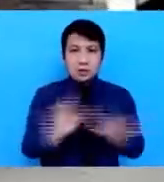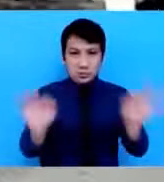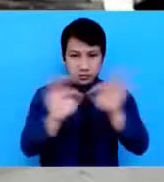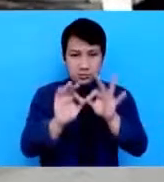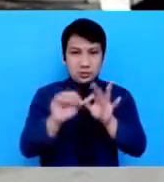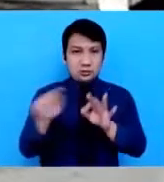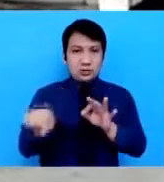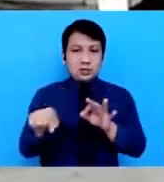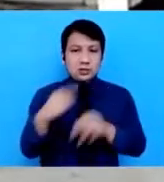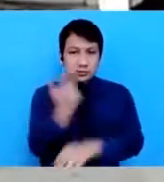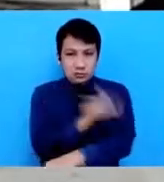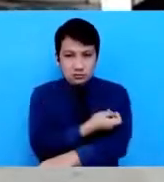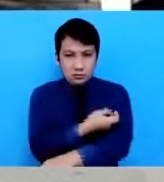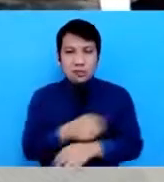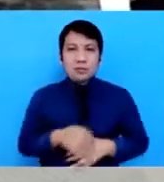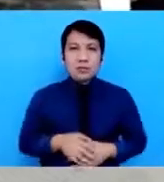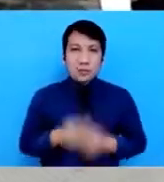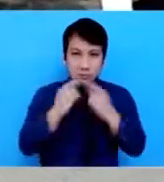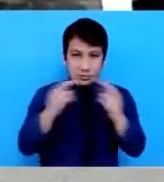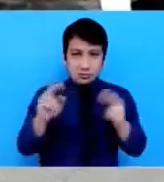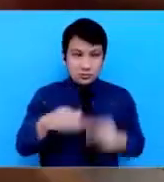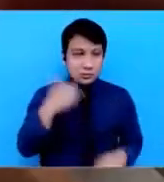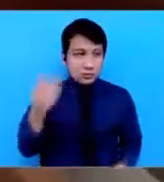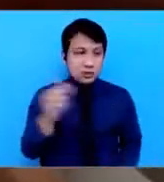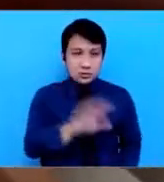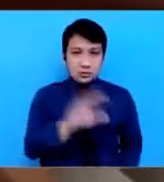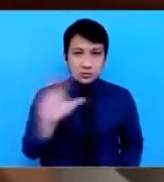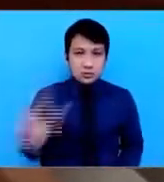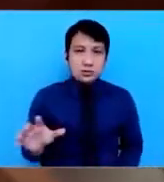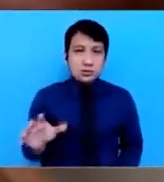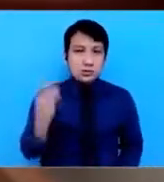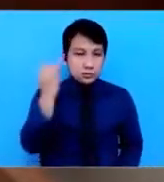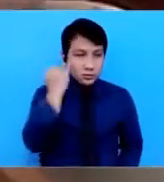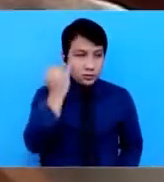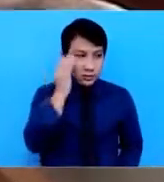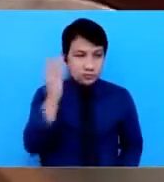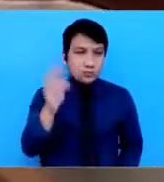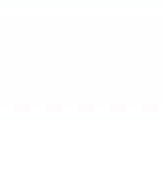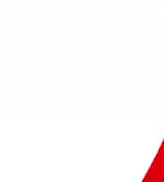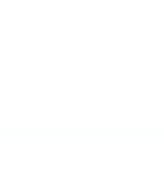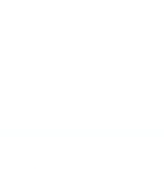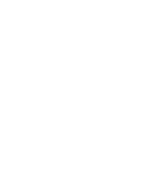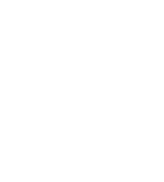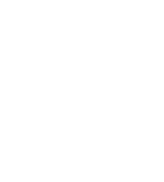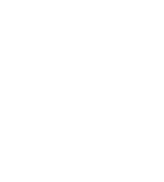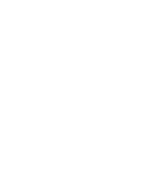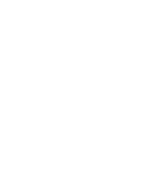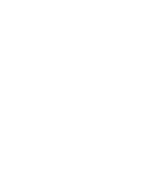magpabakuna. Nagbabalita mula sa Frontline, Jen Kalimon, News 5.